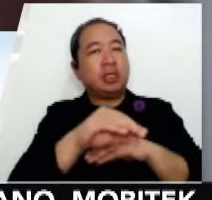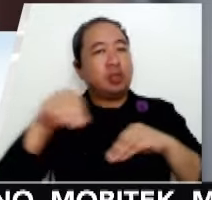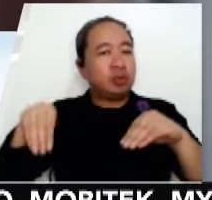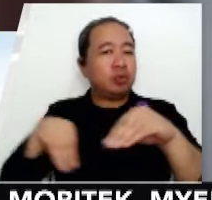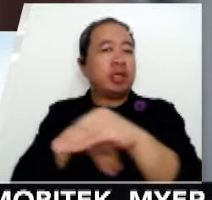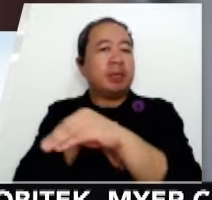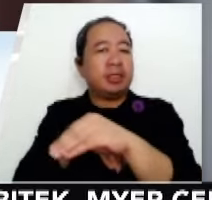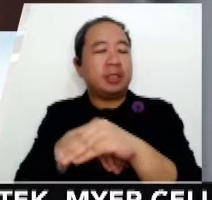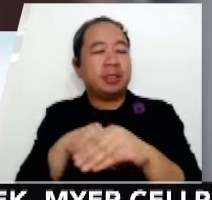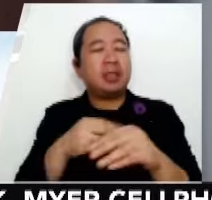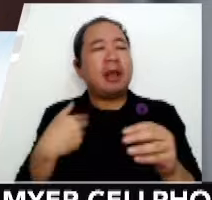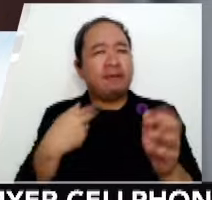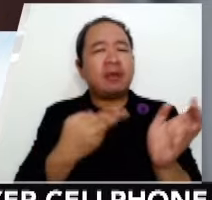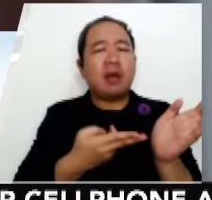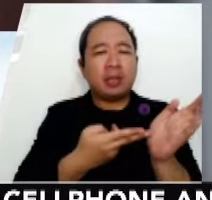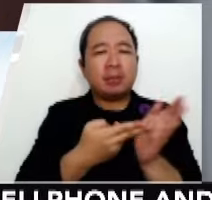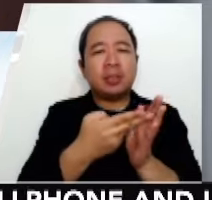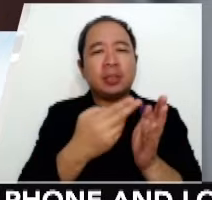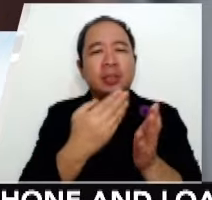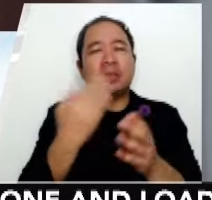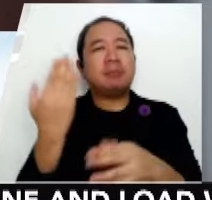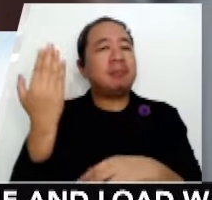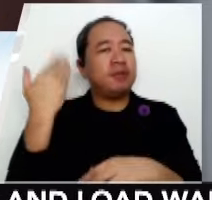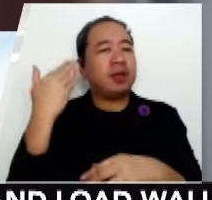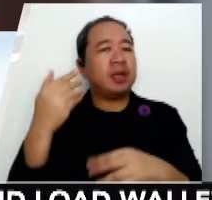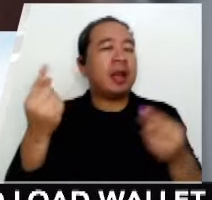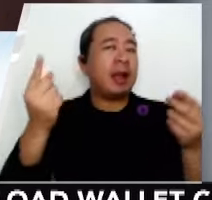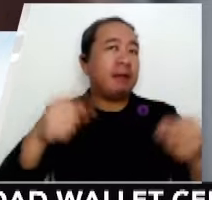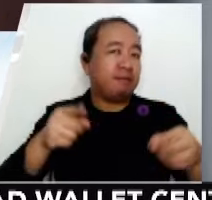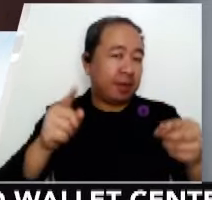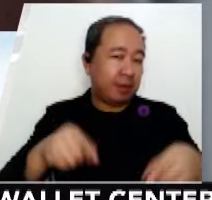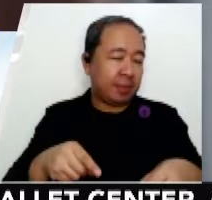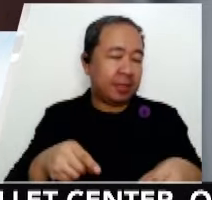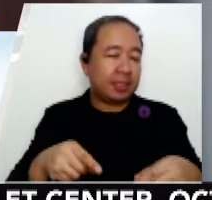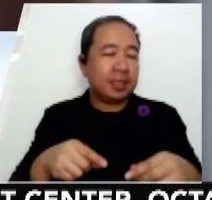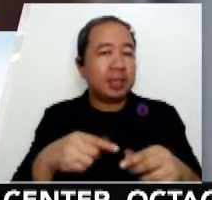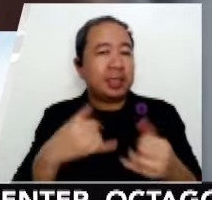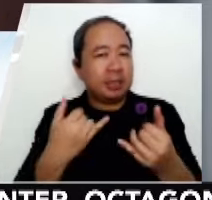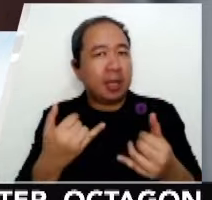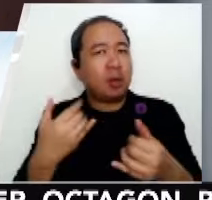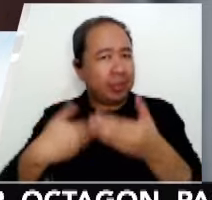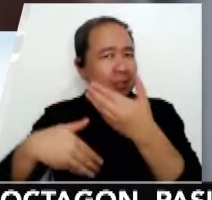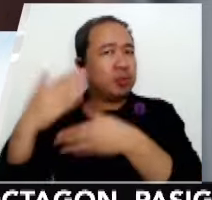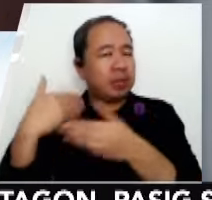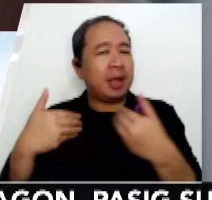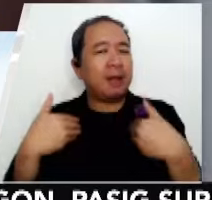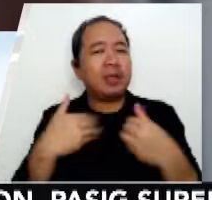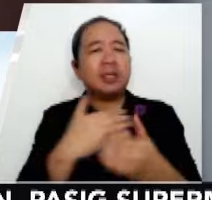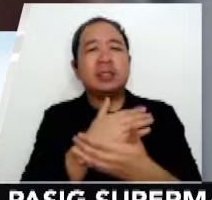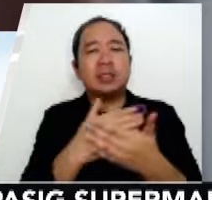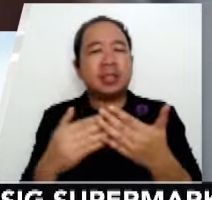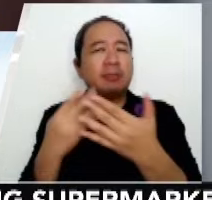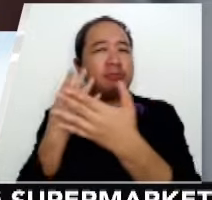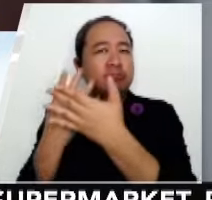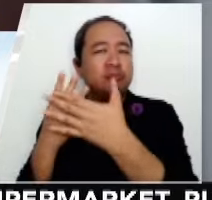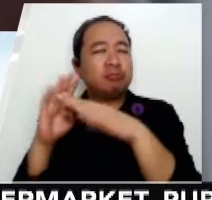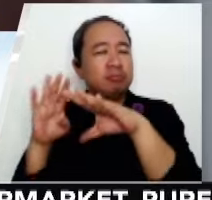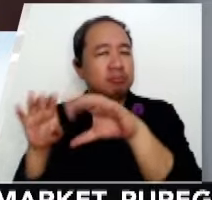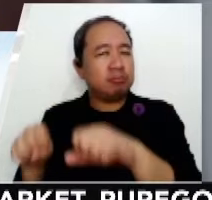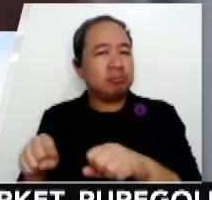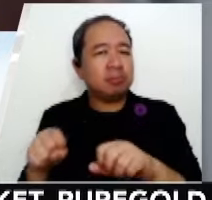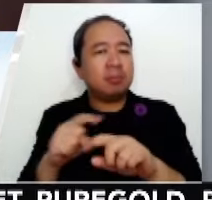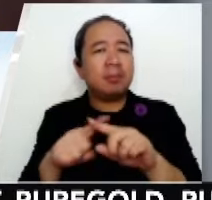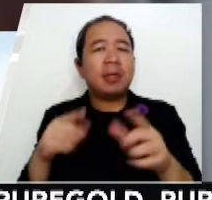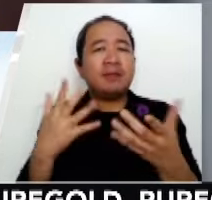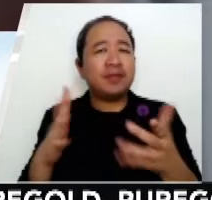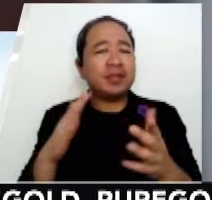some things in the past that have happened, no? And historically, meron namang mga na-prove before, pero nahinto na because the